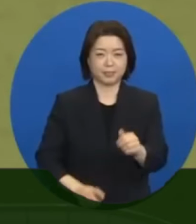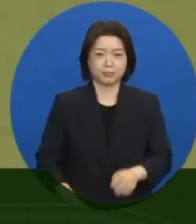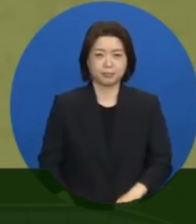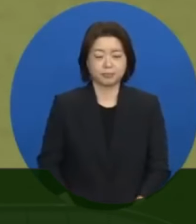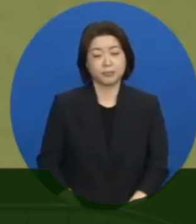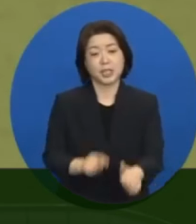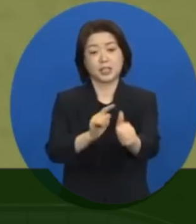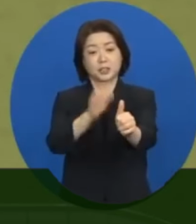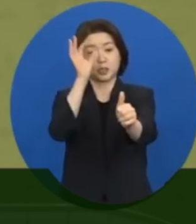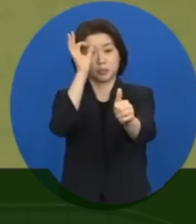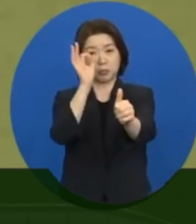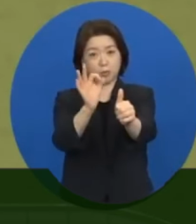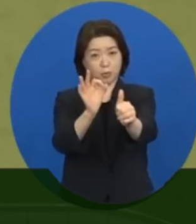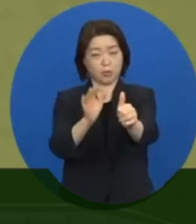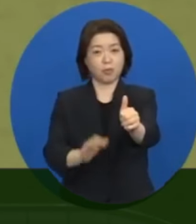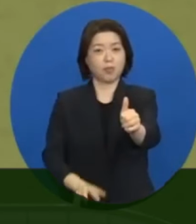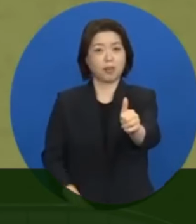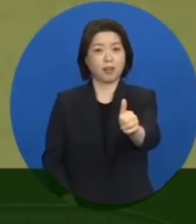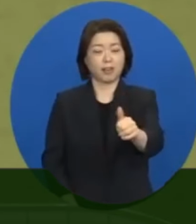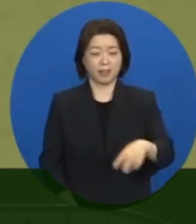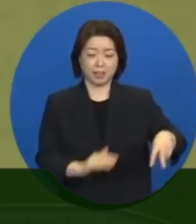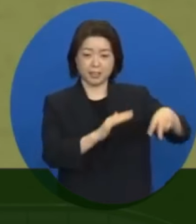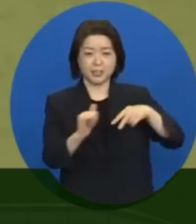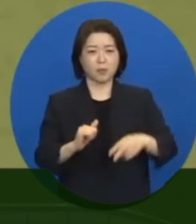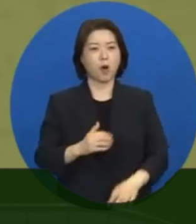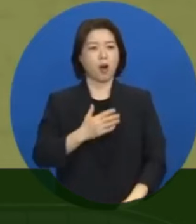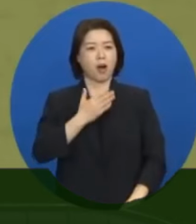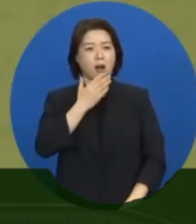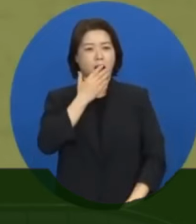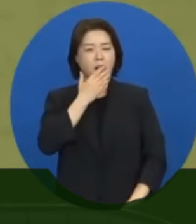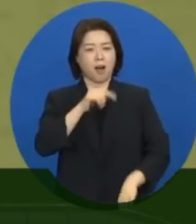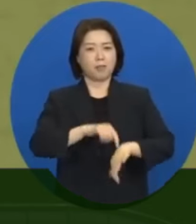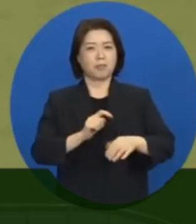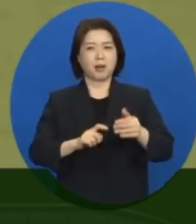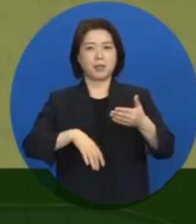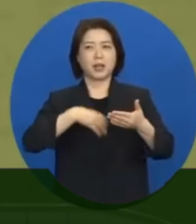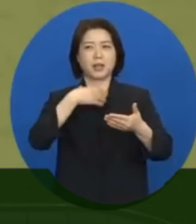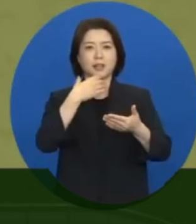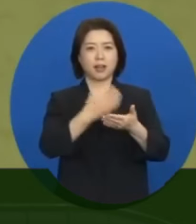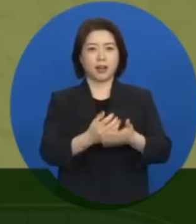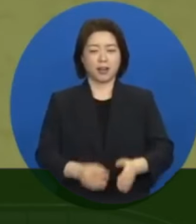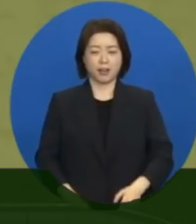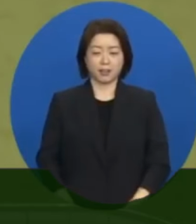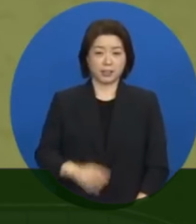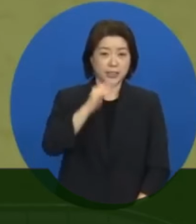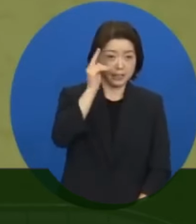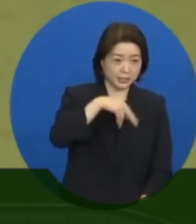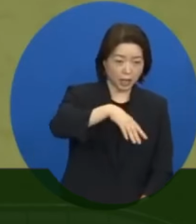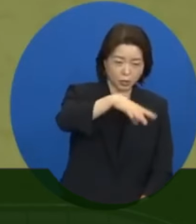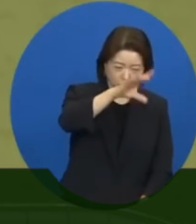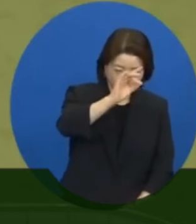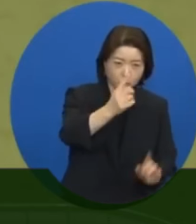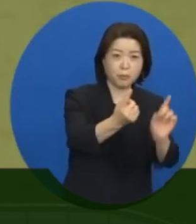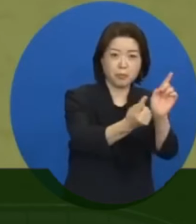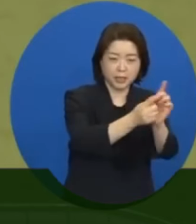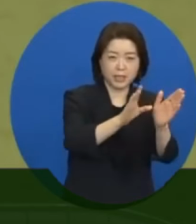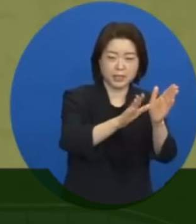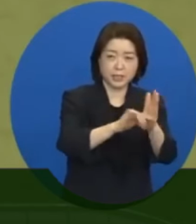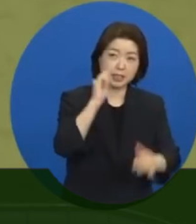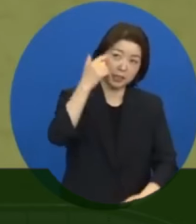그을 보면서이 사무엘이 감동을습니다 어떤 사울을 처음 만났을 때 사울의 키가크고